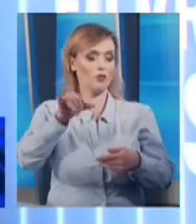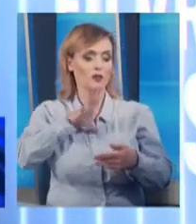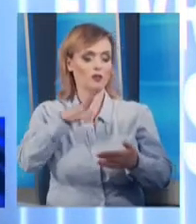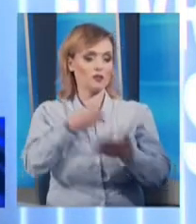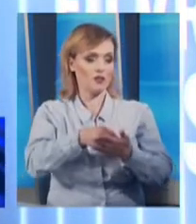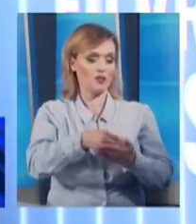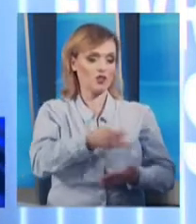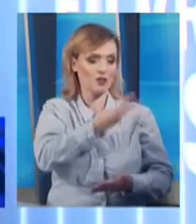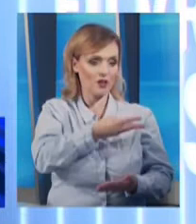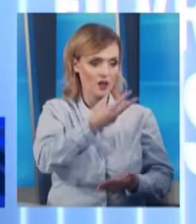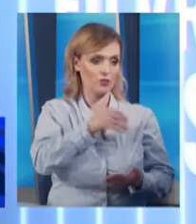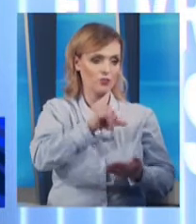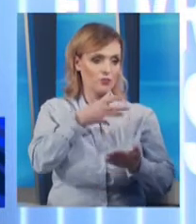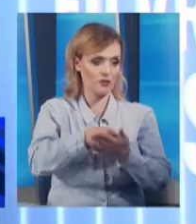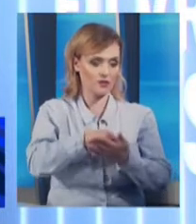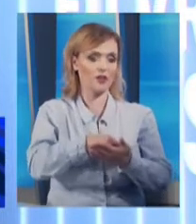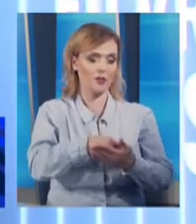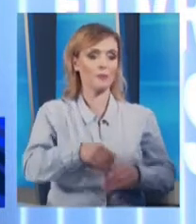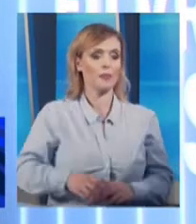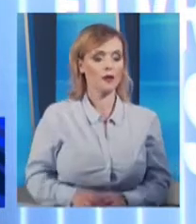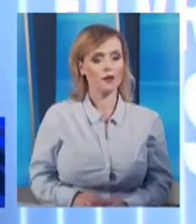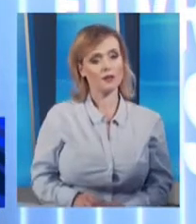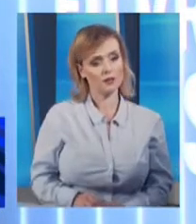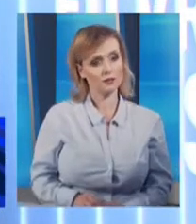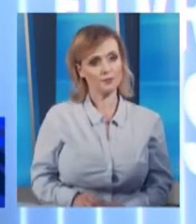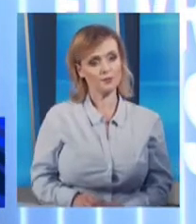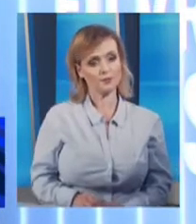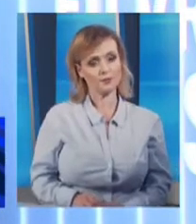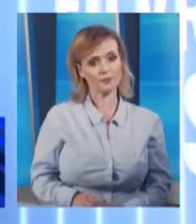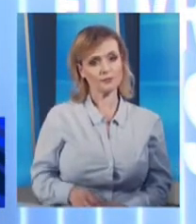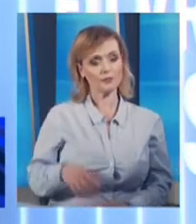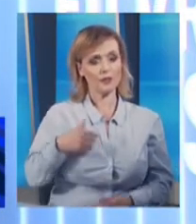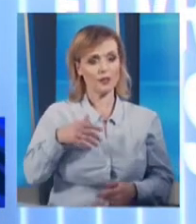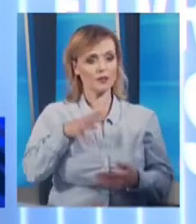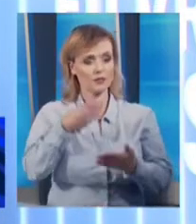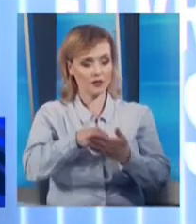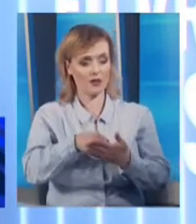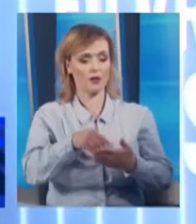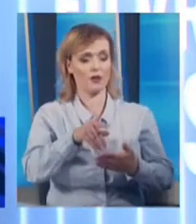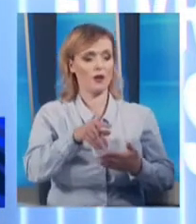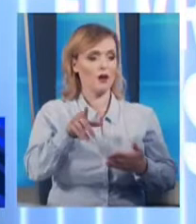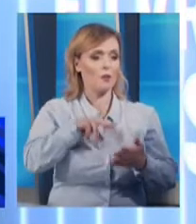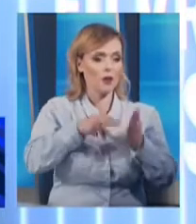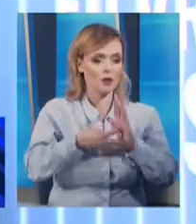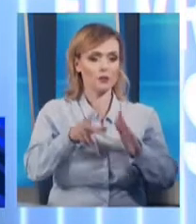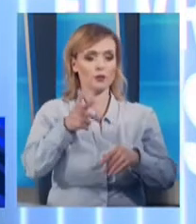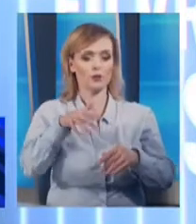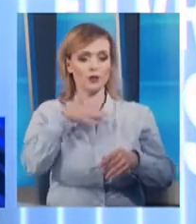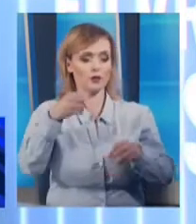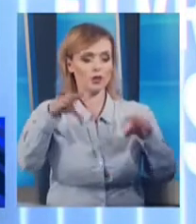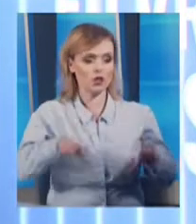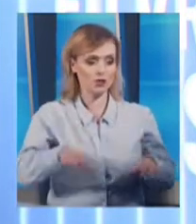partinice. Transnistria, așa cum am spus, nu se negociază, Transnistria se recuperează în mod diplomatic. Am să vă spun. N-avem